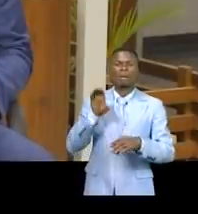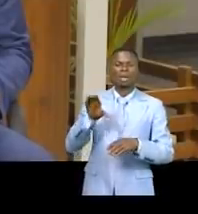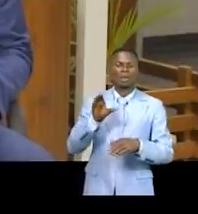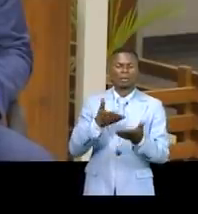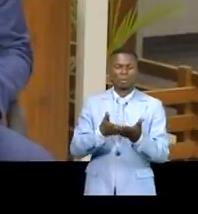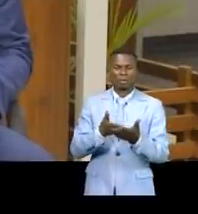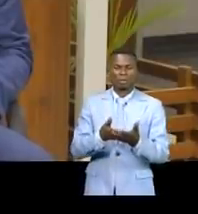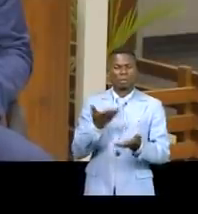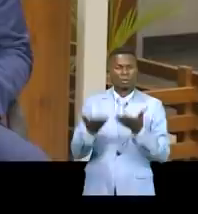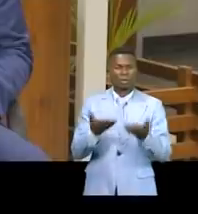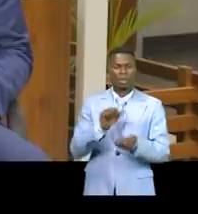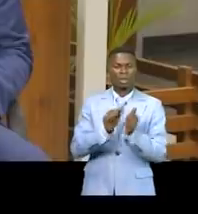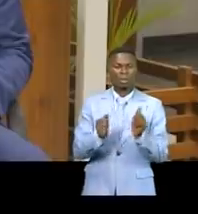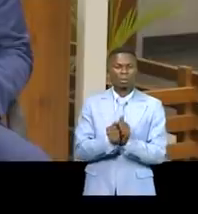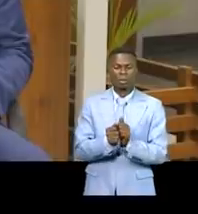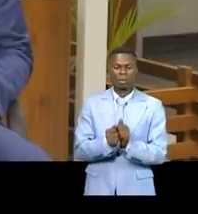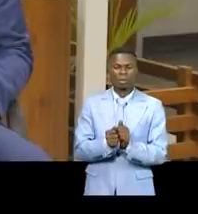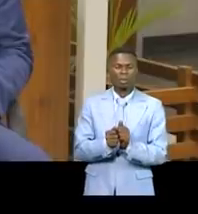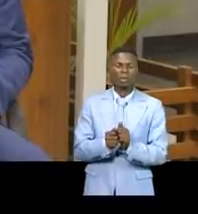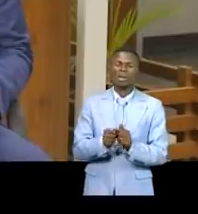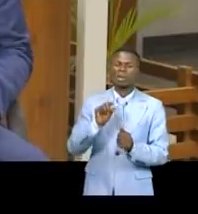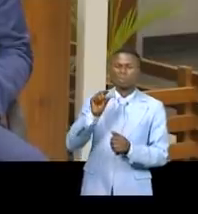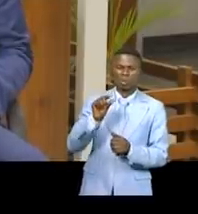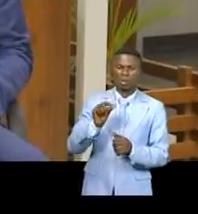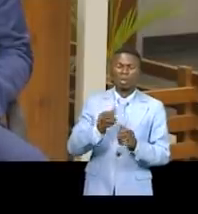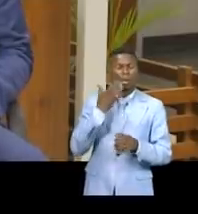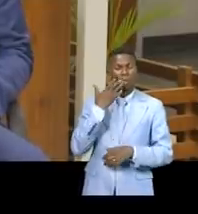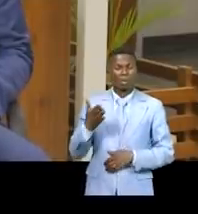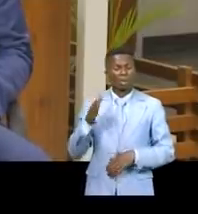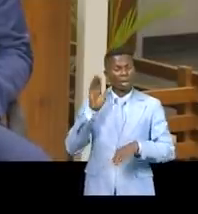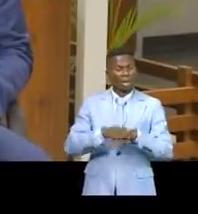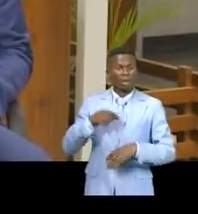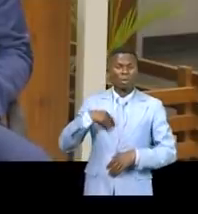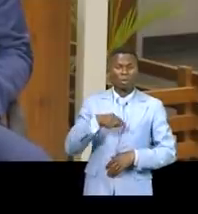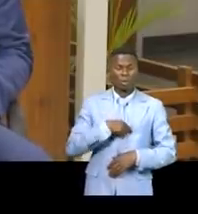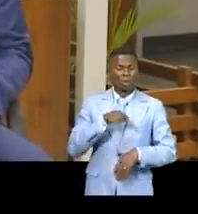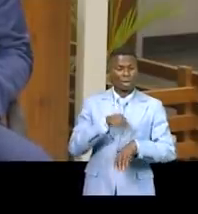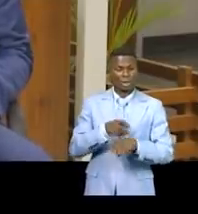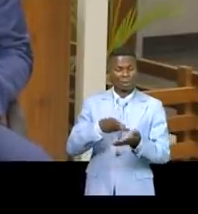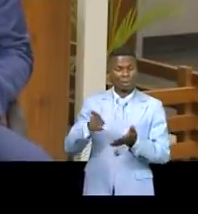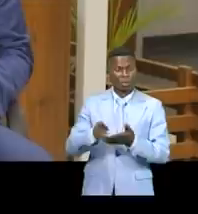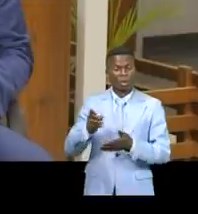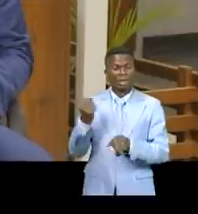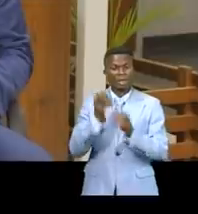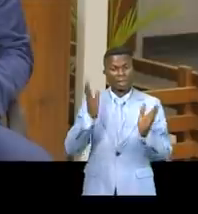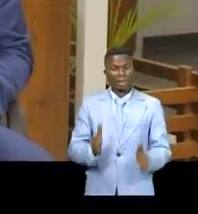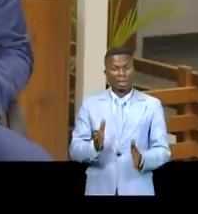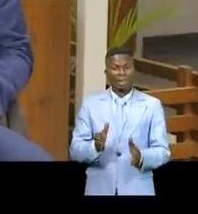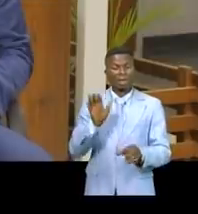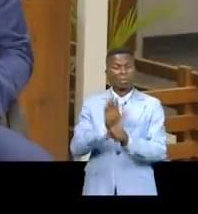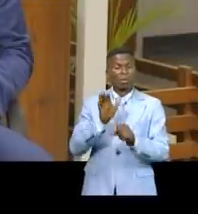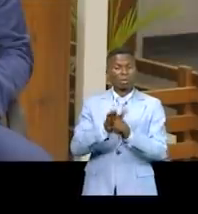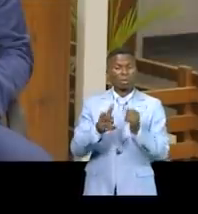Mais parfois ce sont des problèmes juste ponctuels. Mais malheureusement, quand ça arrive au moment où il y a la paie des fonctionnaires et qu'il y a